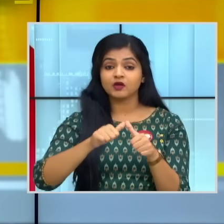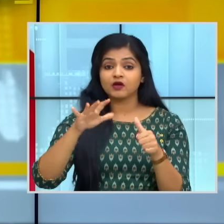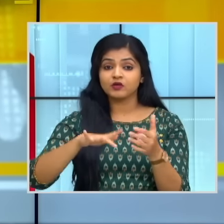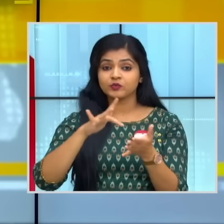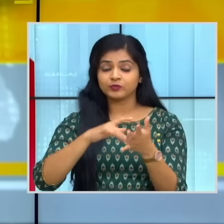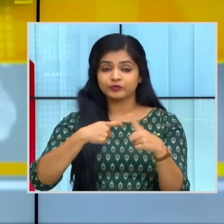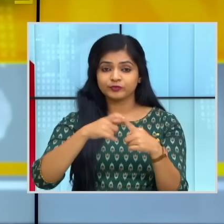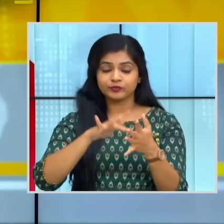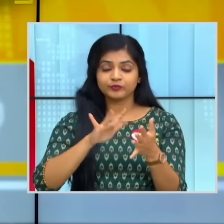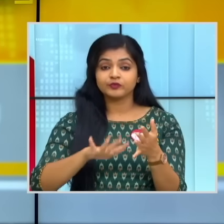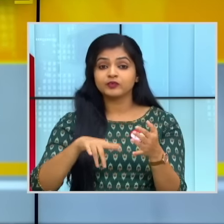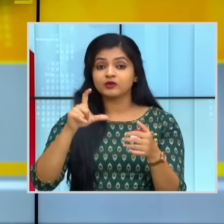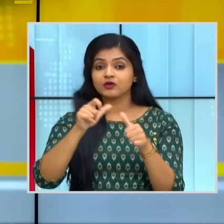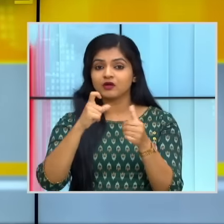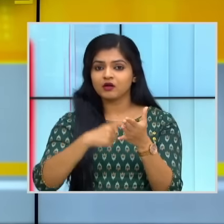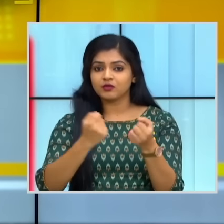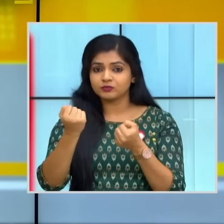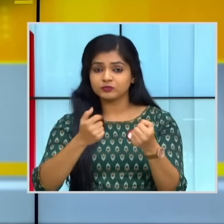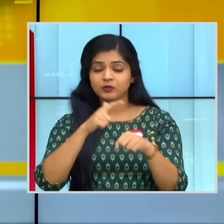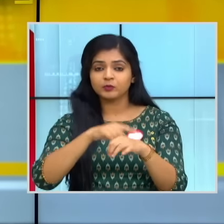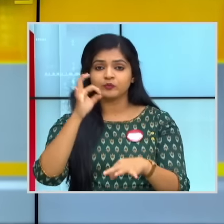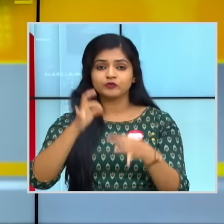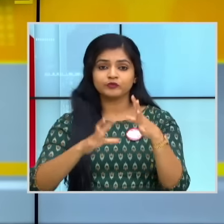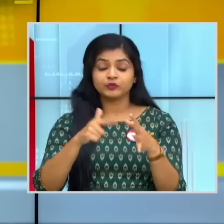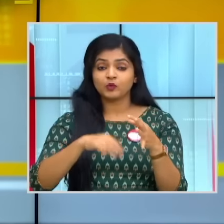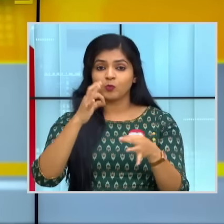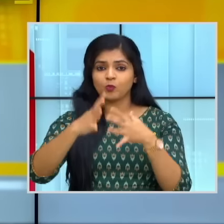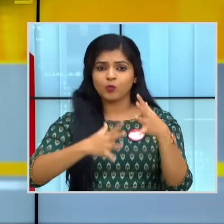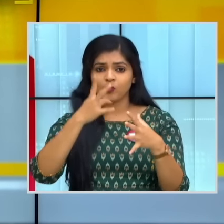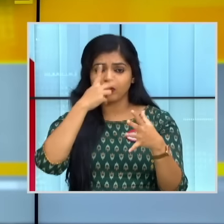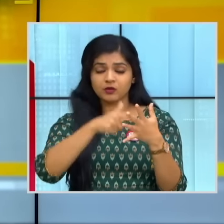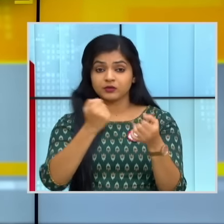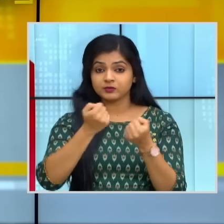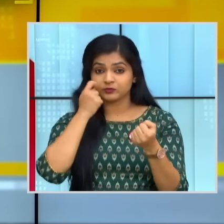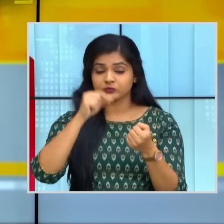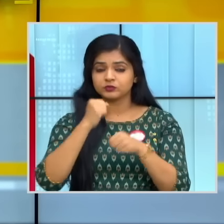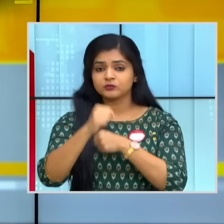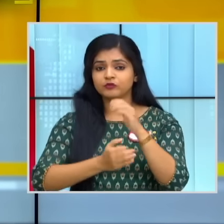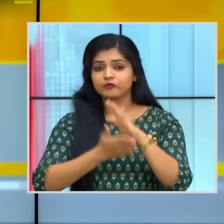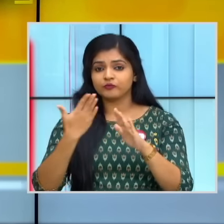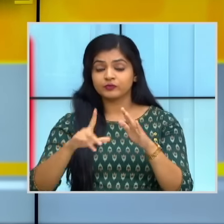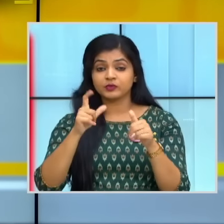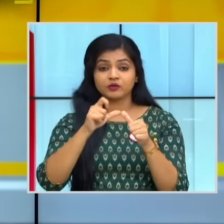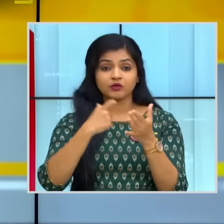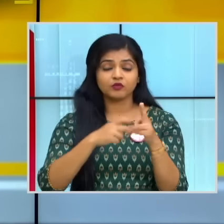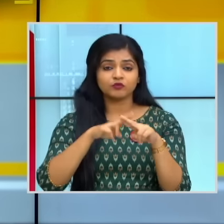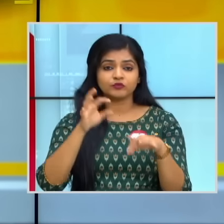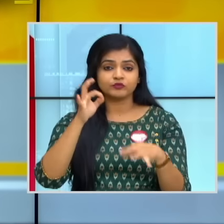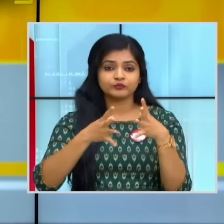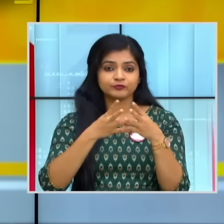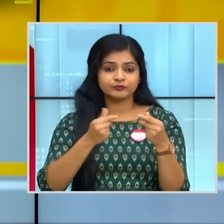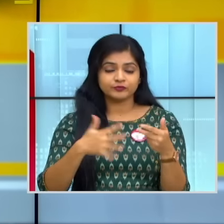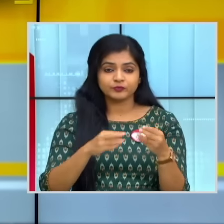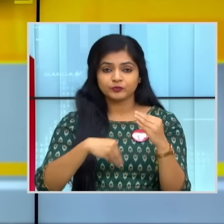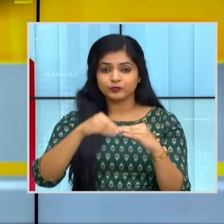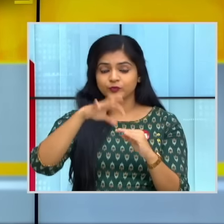ആലപ്പുഴ കൈനഗിരിയിൽ ഓടിക്കൊണ്ടിരുന്ന കാറിന് തീപിടിച്ചു. വാഹനത്തിൽ നിന്ന് പുക ഉയരുന്നത് കണ്ട് ഡ്രൈവർ ഇറങ്ങി ഓടി. കാർ പൂർണ്ണമായും കത്തിനശിച്ചു. മനീഷ് മഹിബാൽ